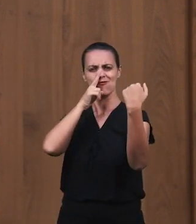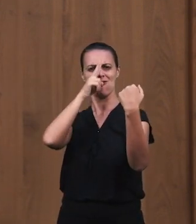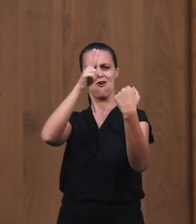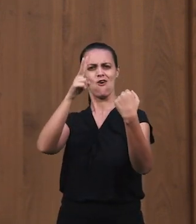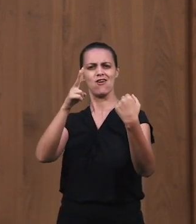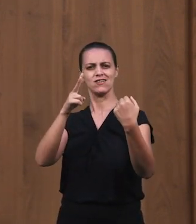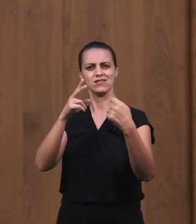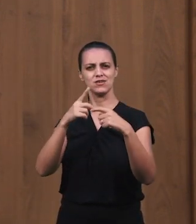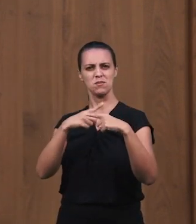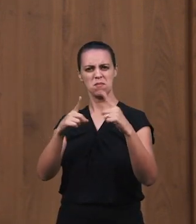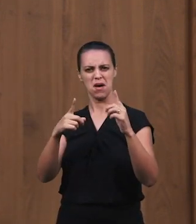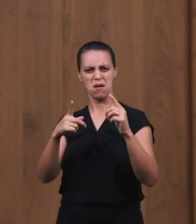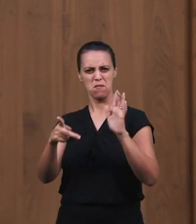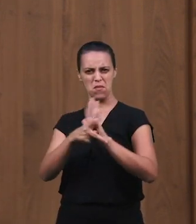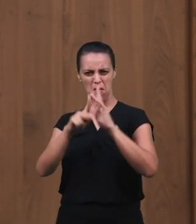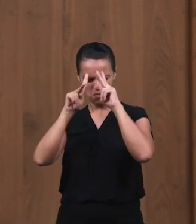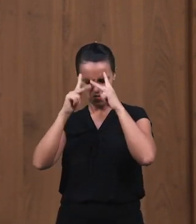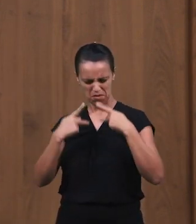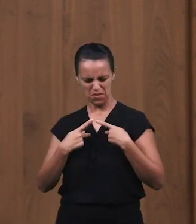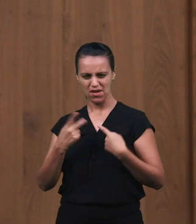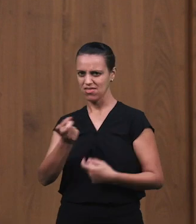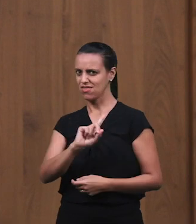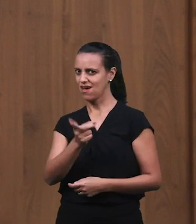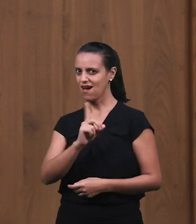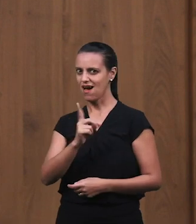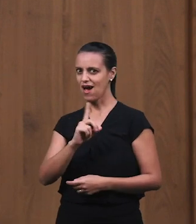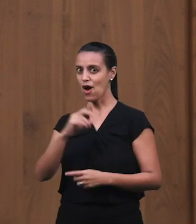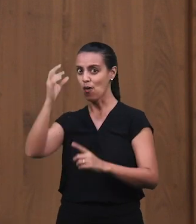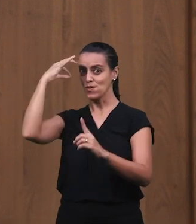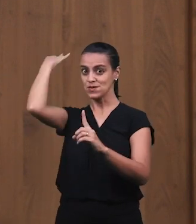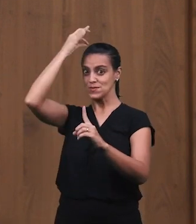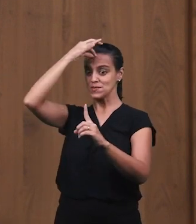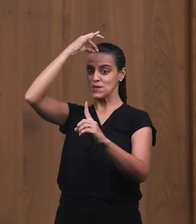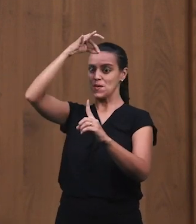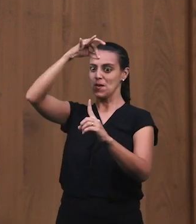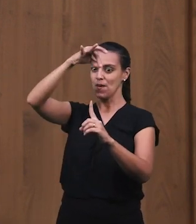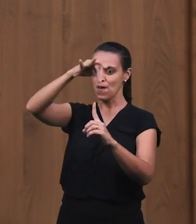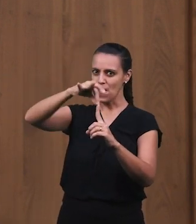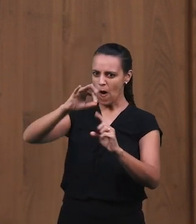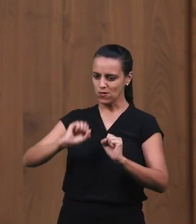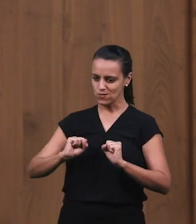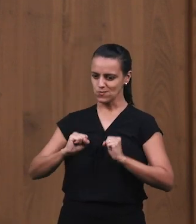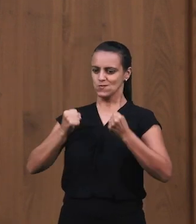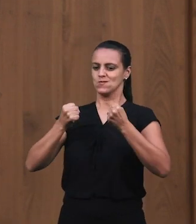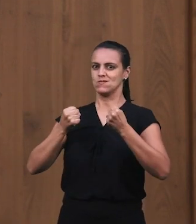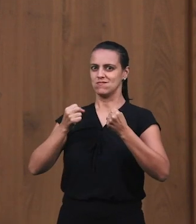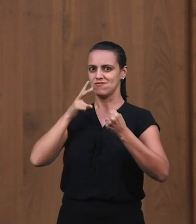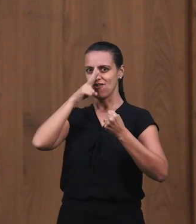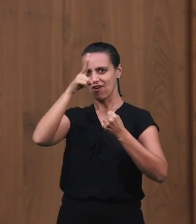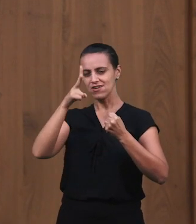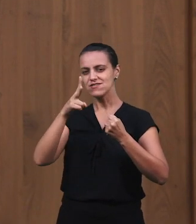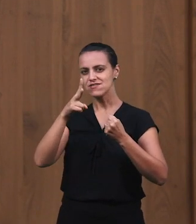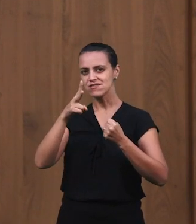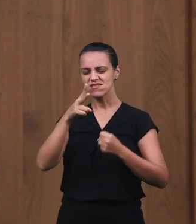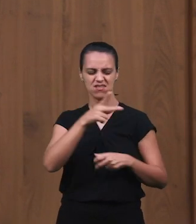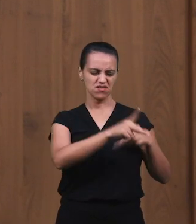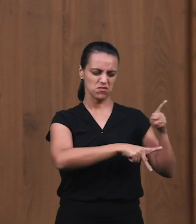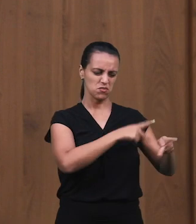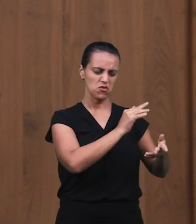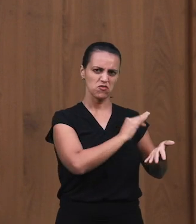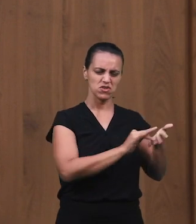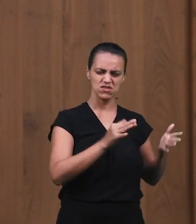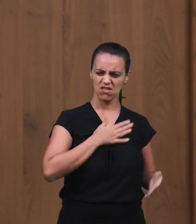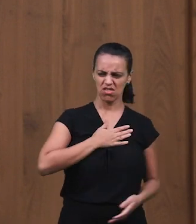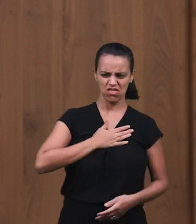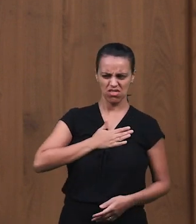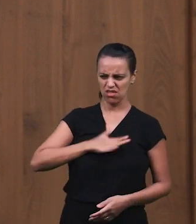ne venait pas de lui, mais du Saint-Esprit qui était sur lui. Les Philistins n'aimaient pas Samson parce qu'il